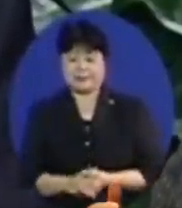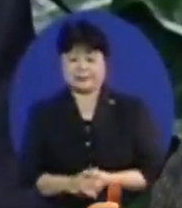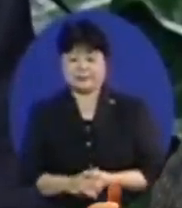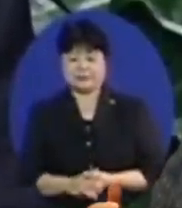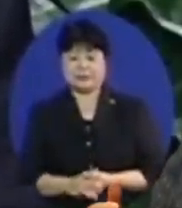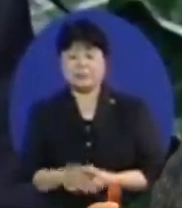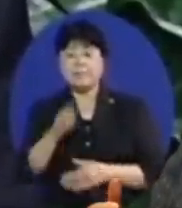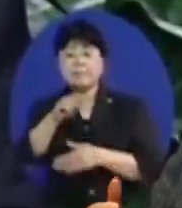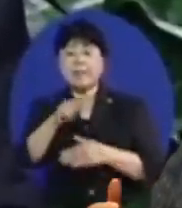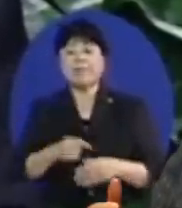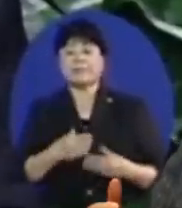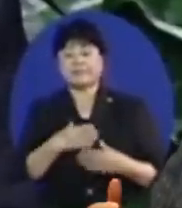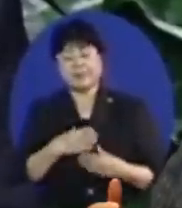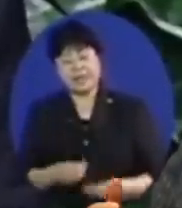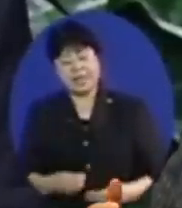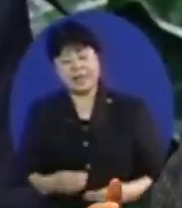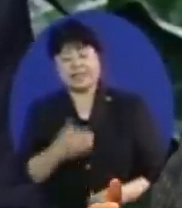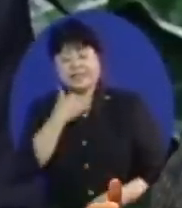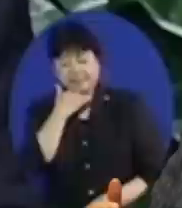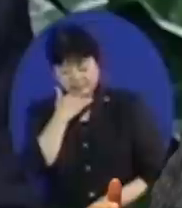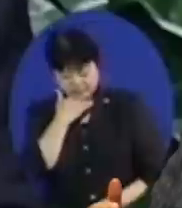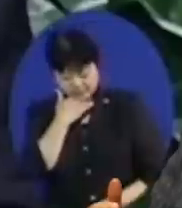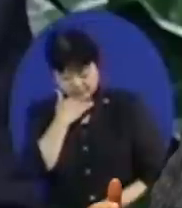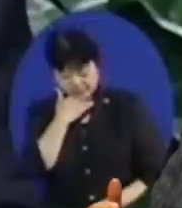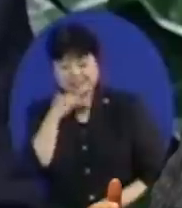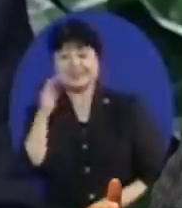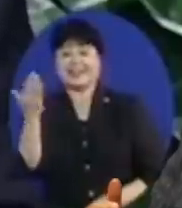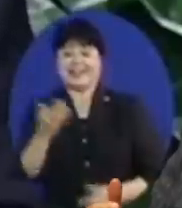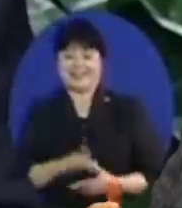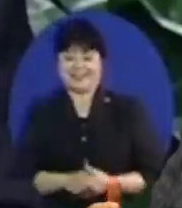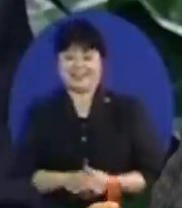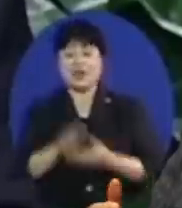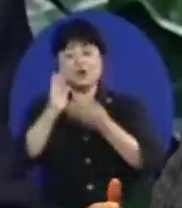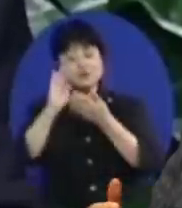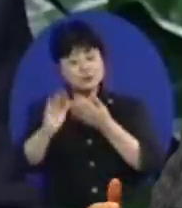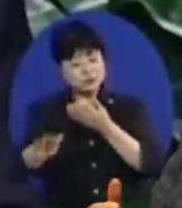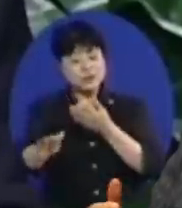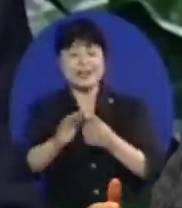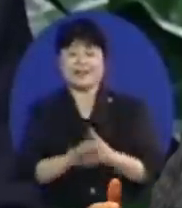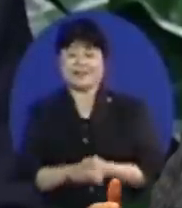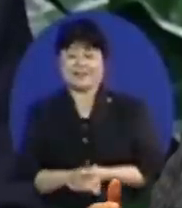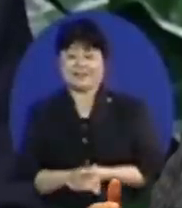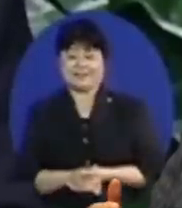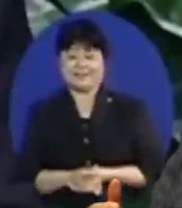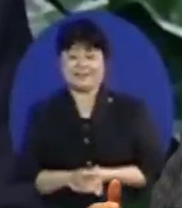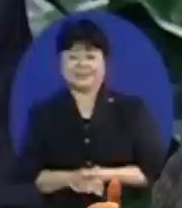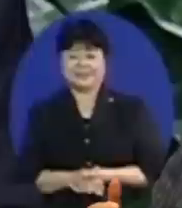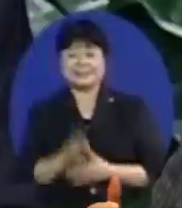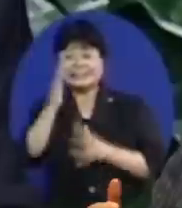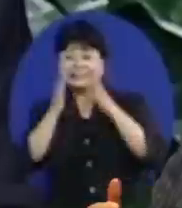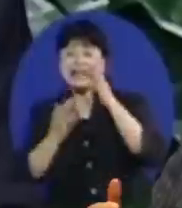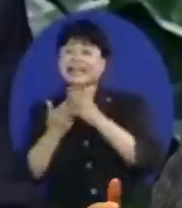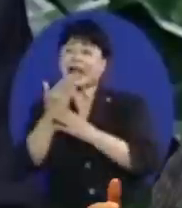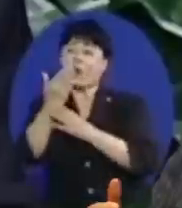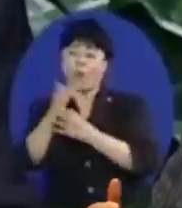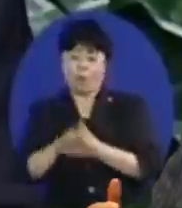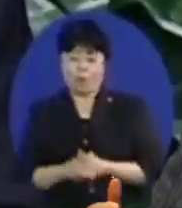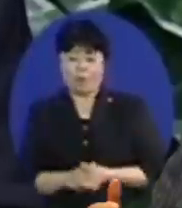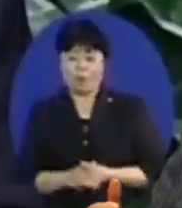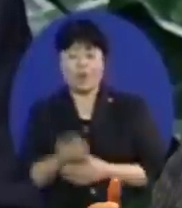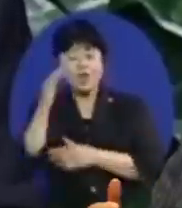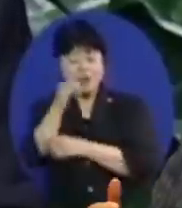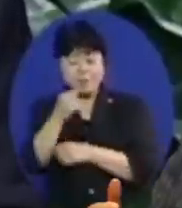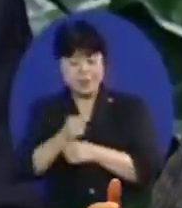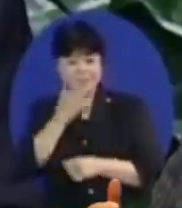푹 마음을 놓고 기다려야 돼요. 그러면 사귀나고